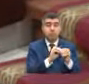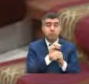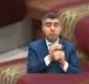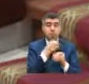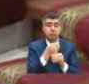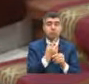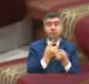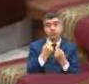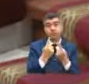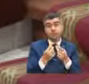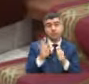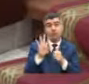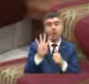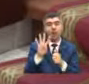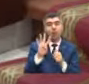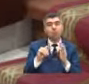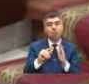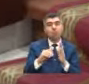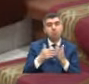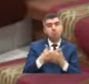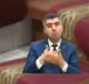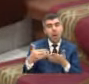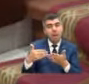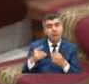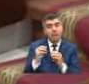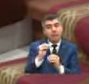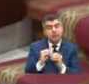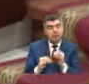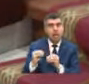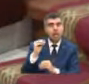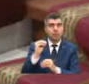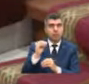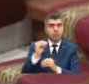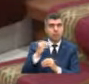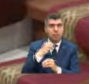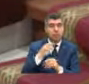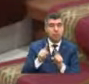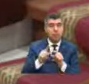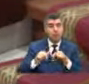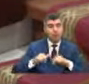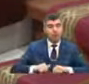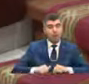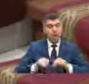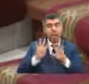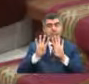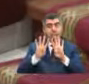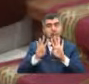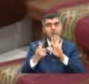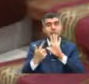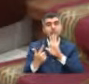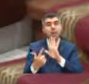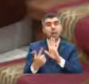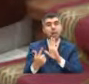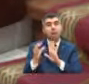تنتكلموا على 46 مليار سنتيم، بمعنى أن الشركاء ديالنا، واخا حنا عندنا فيها 78%، لكن عندنا مجلس إقليمي وعندنا